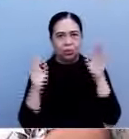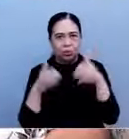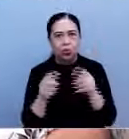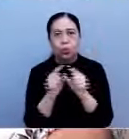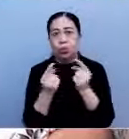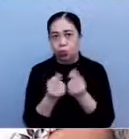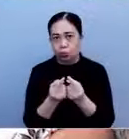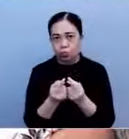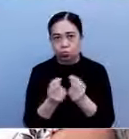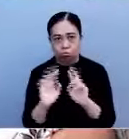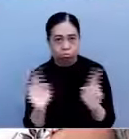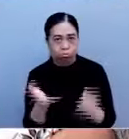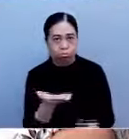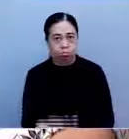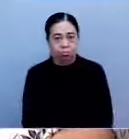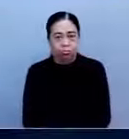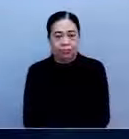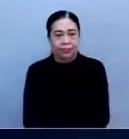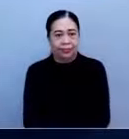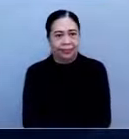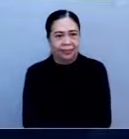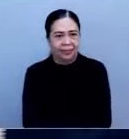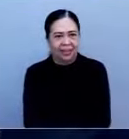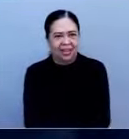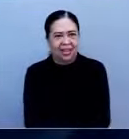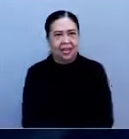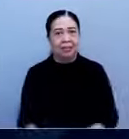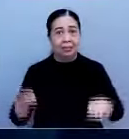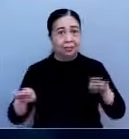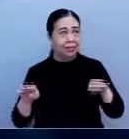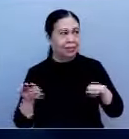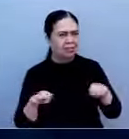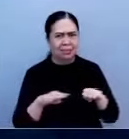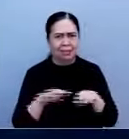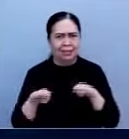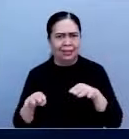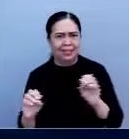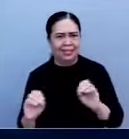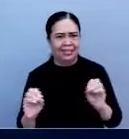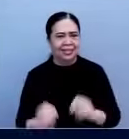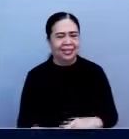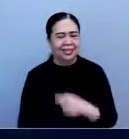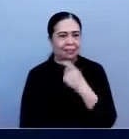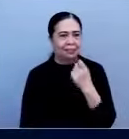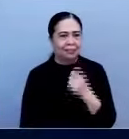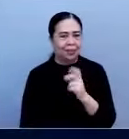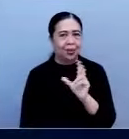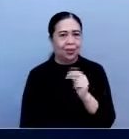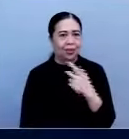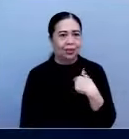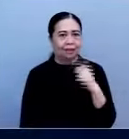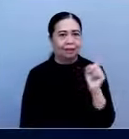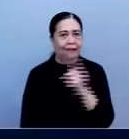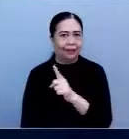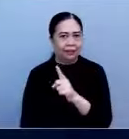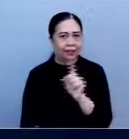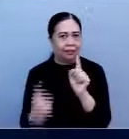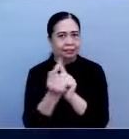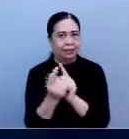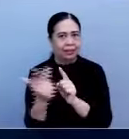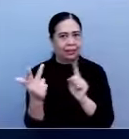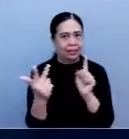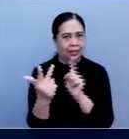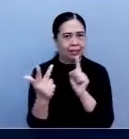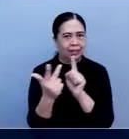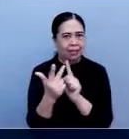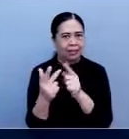Game. Wala na naman masabi. Binabalansya ba natin? Ay, hindi po kasi nung when I first met them, parang buo na